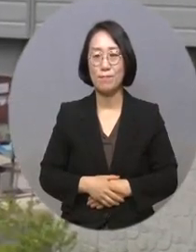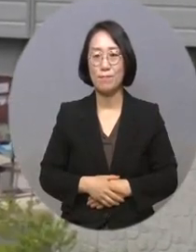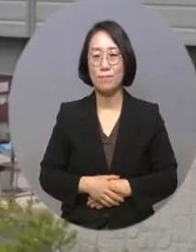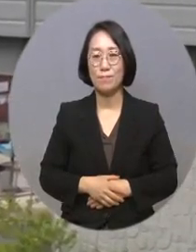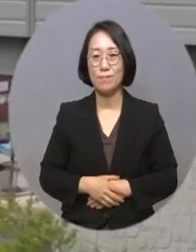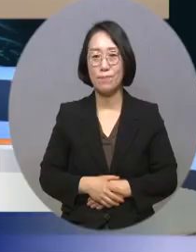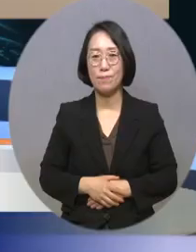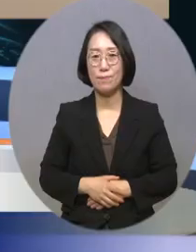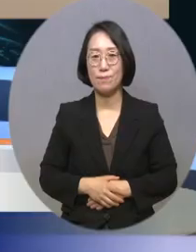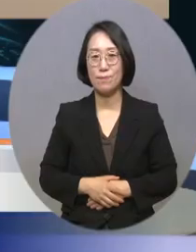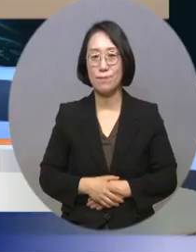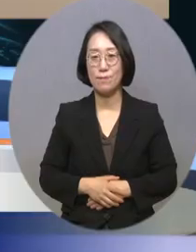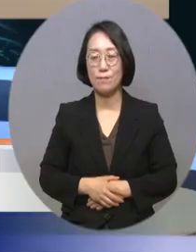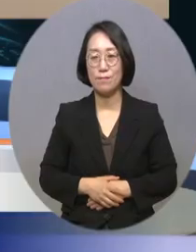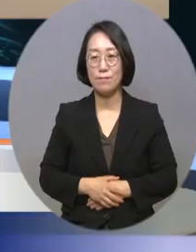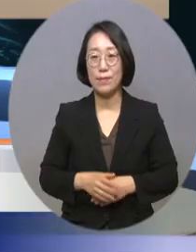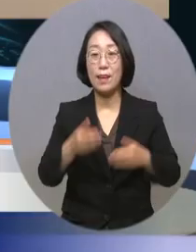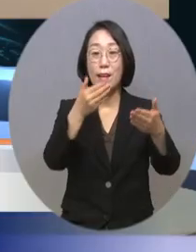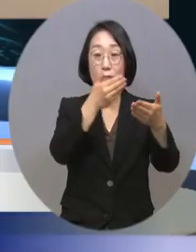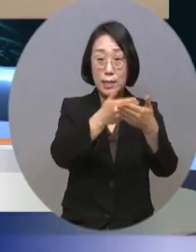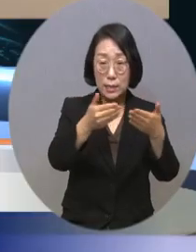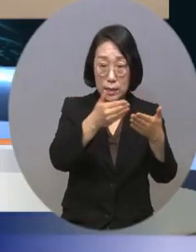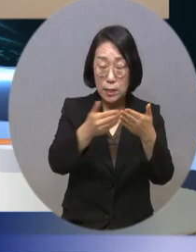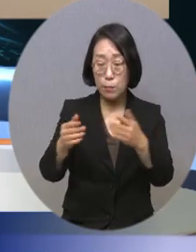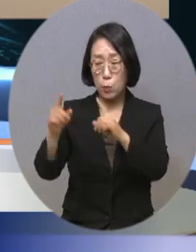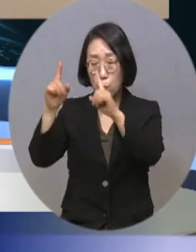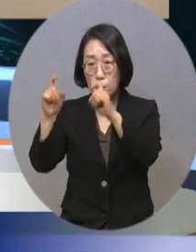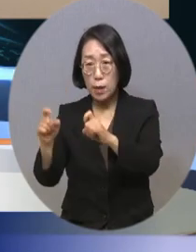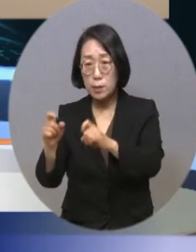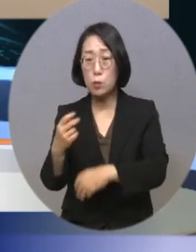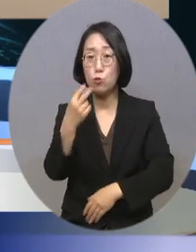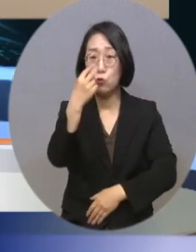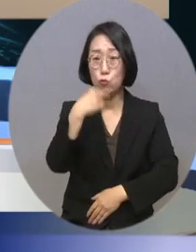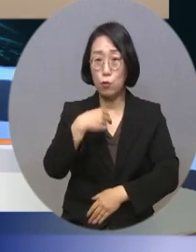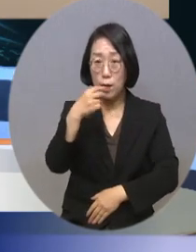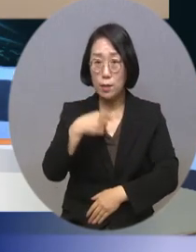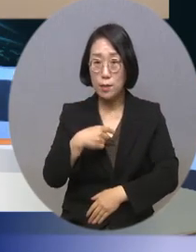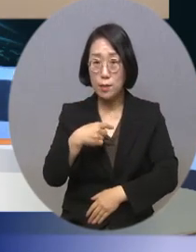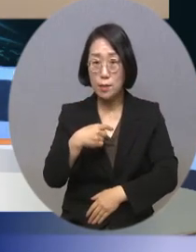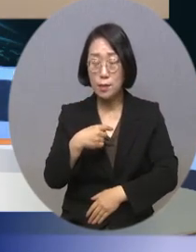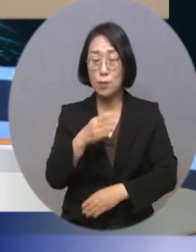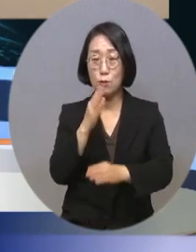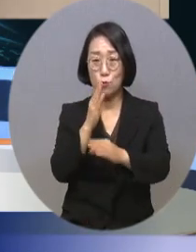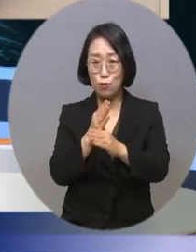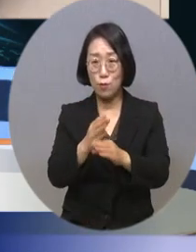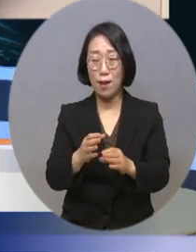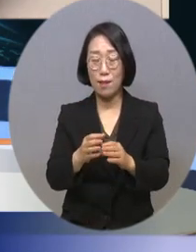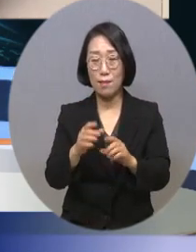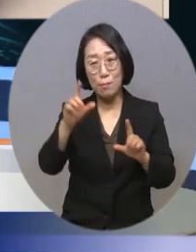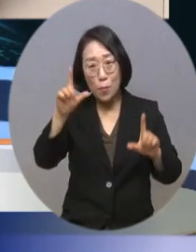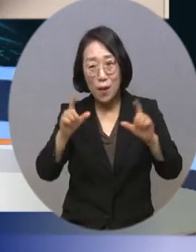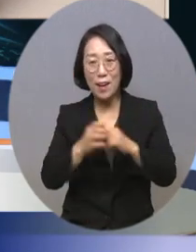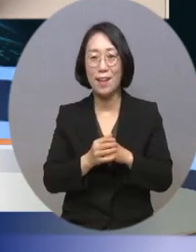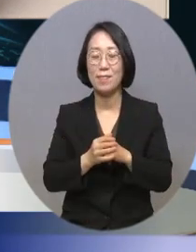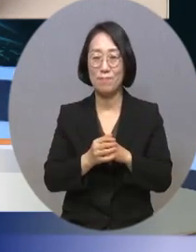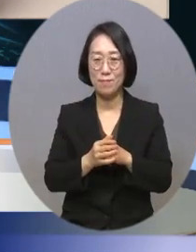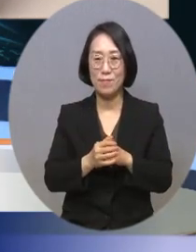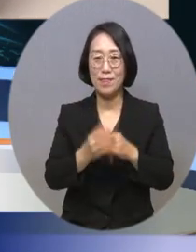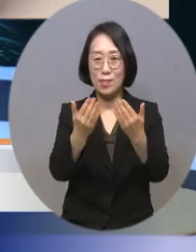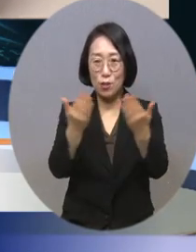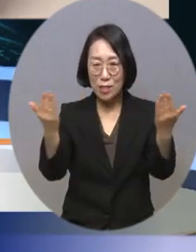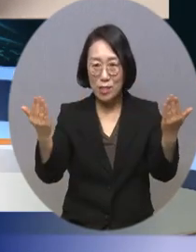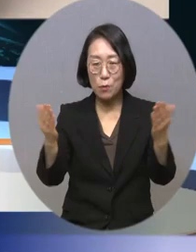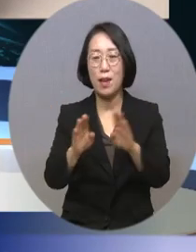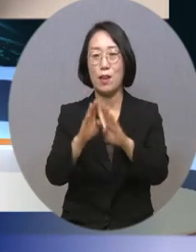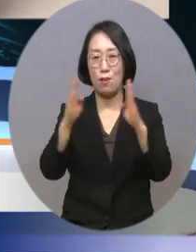이영수입니다. 그림과 사진의 경계를 허무는 이설재 사진작가의 전시회가 열렸습니다.